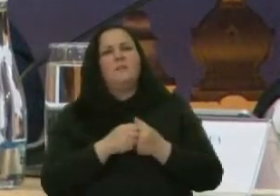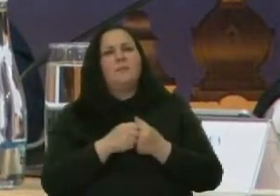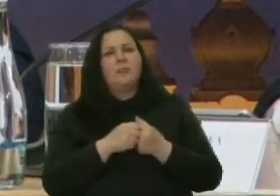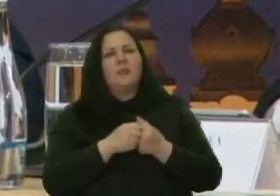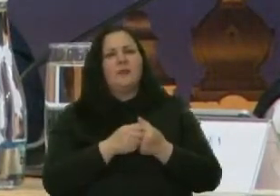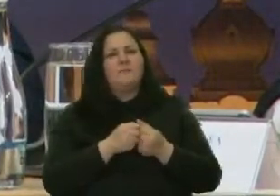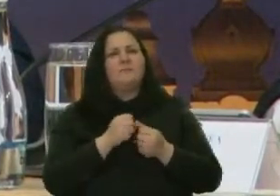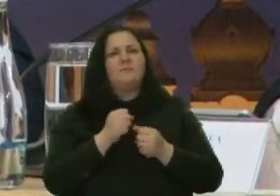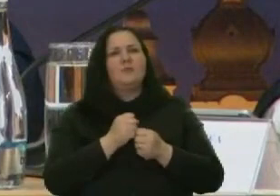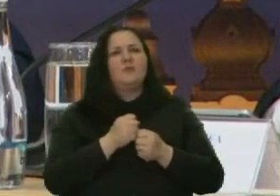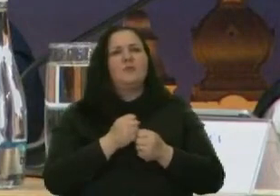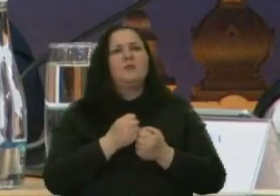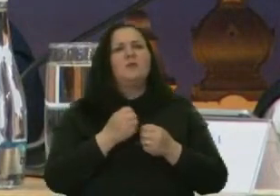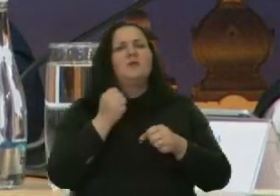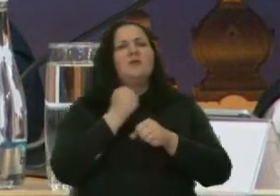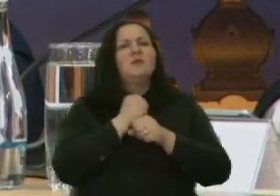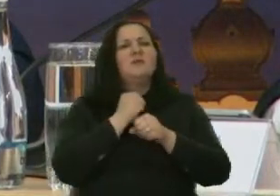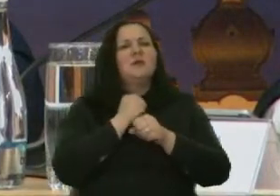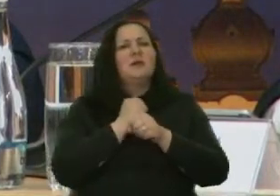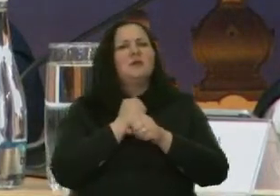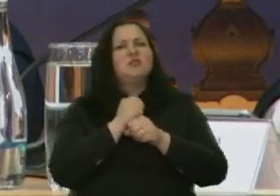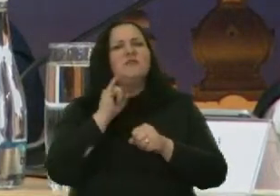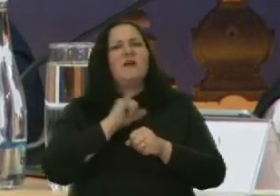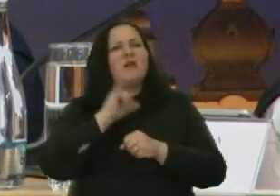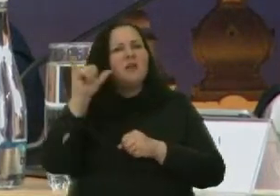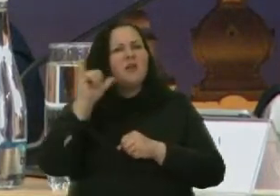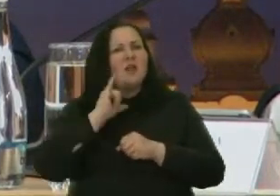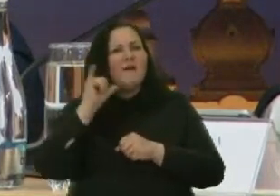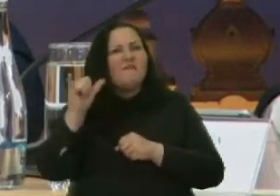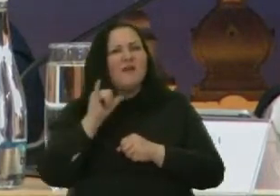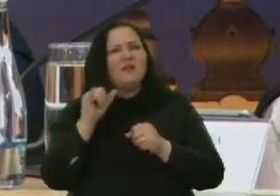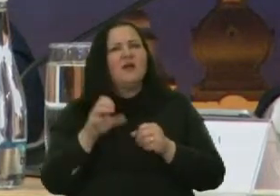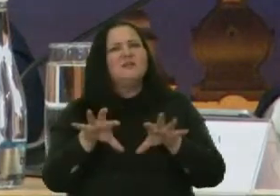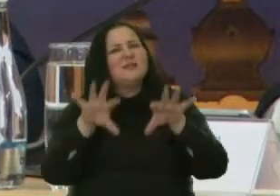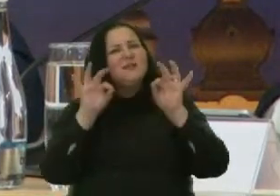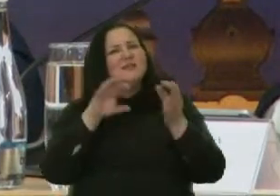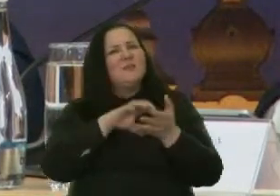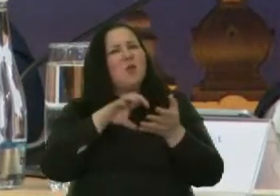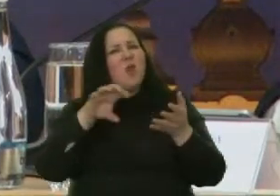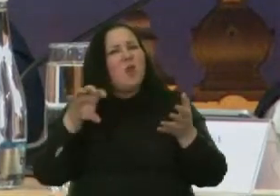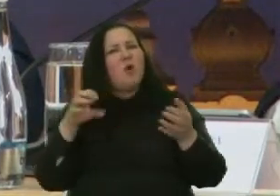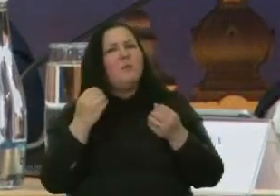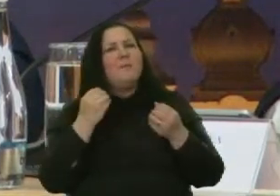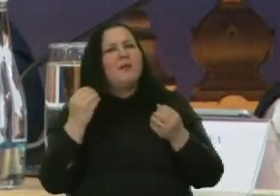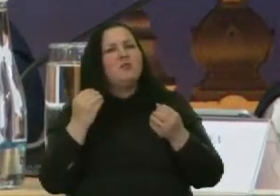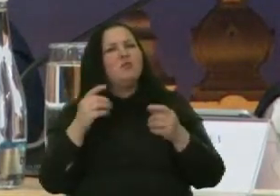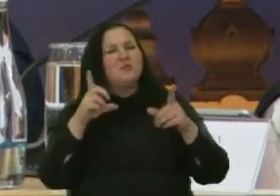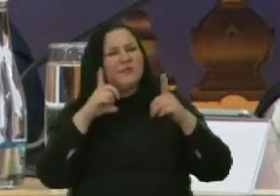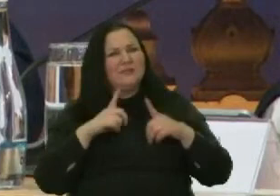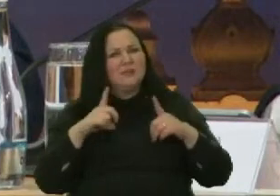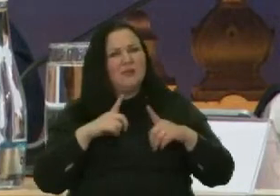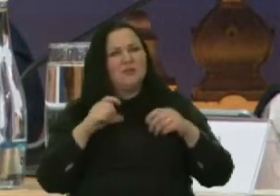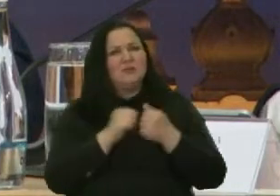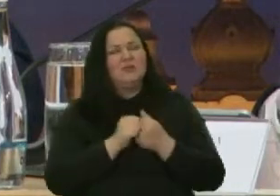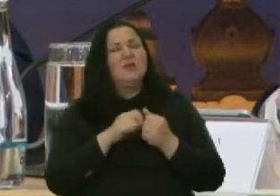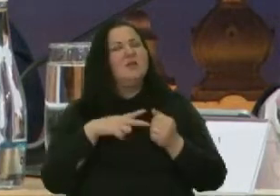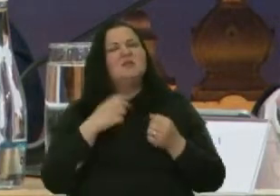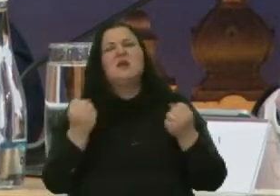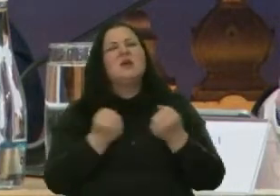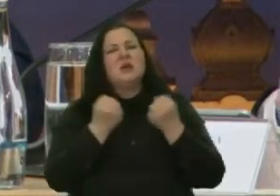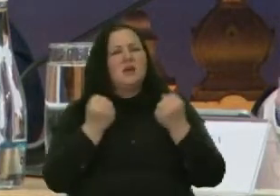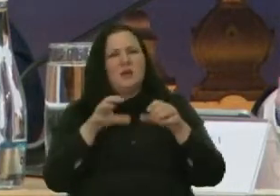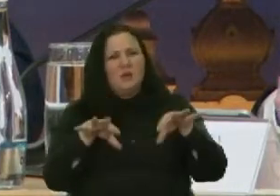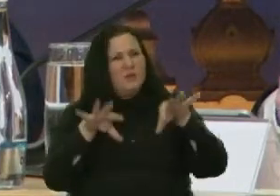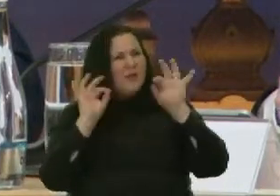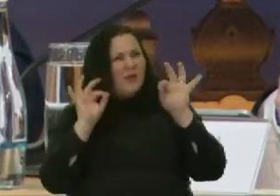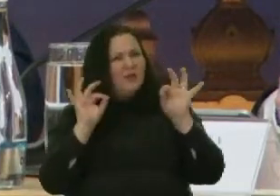locuri de de descărcare a persoanelor care efectuează naveta e o problemă reală corectă dar greu de de de de făcut stă în analiza noastră să găsim cele